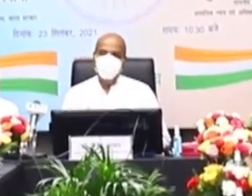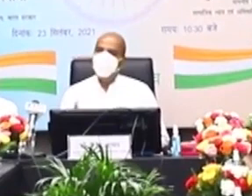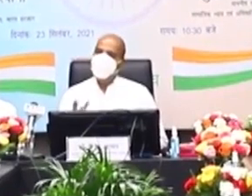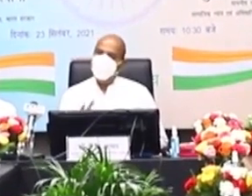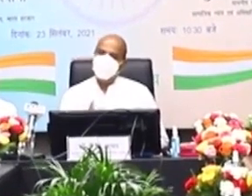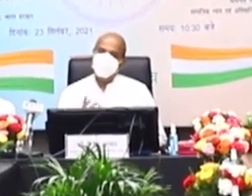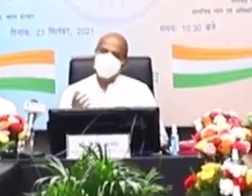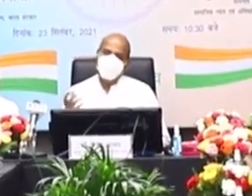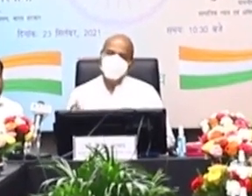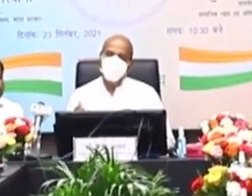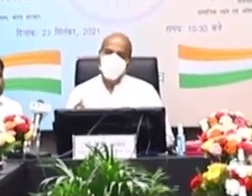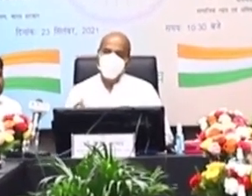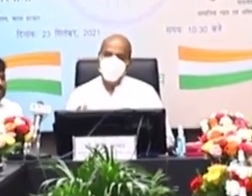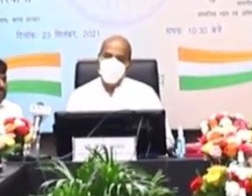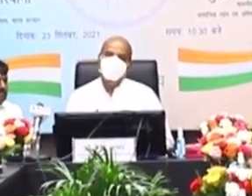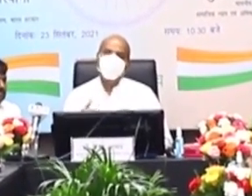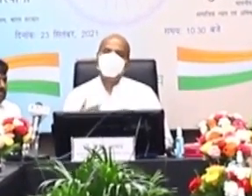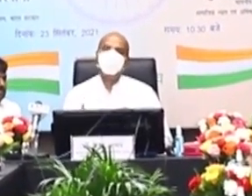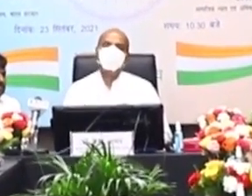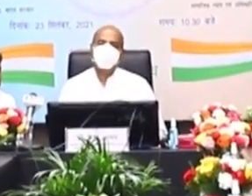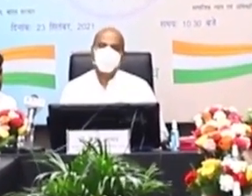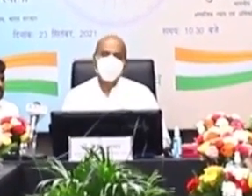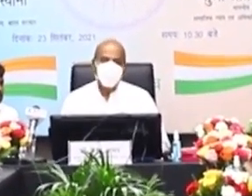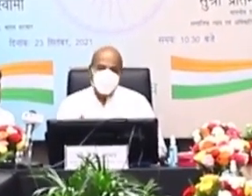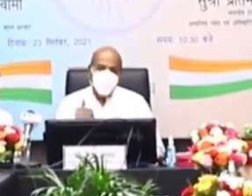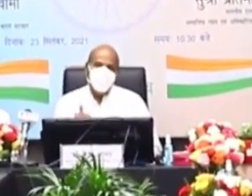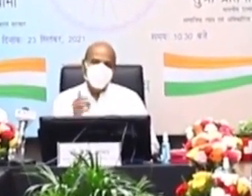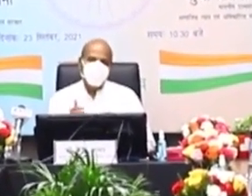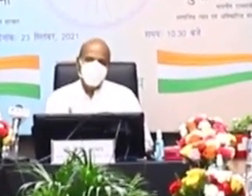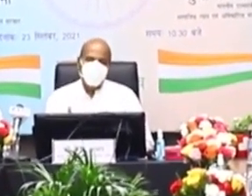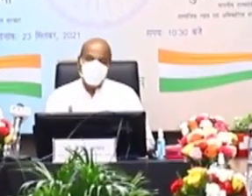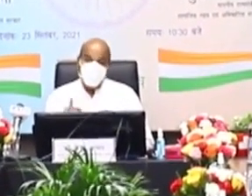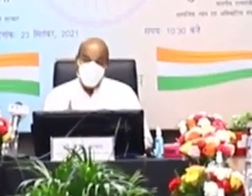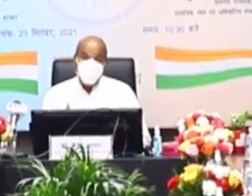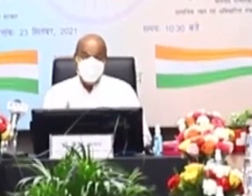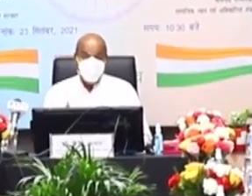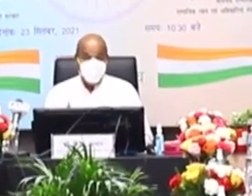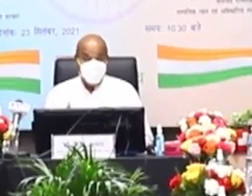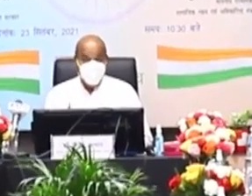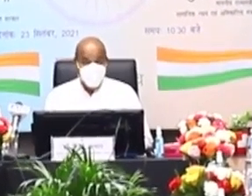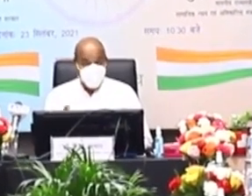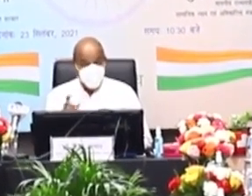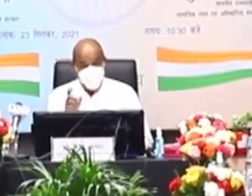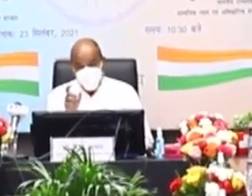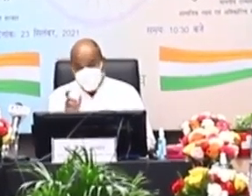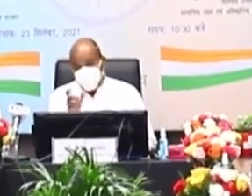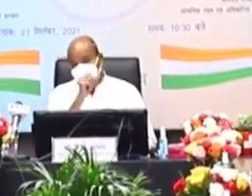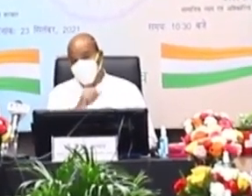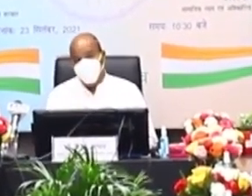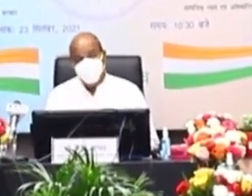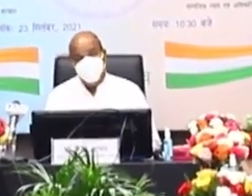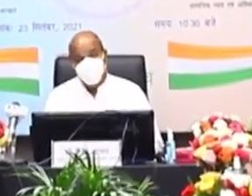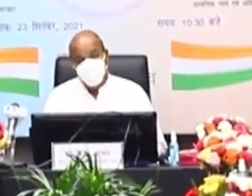को बल्कि आसपास रहने वाले लोगों को भी, आप जहां जिस जगह जाते हैं सामाजिक क्षेत्र में चुटकुलों के माध्यम से न केवल